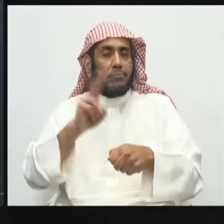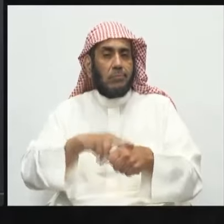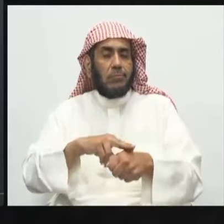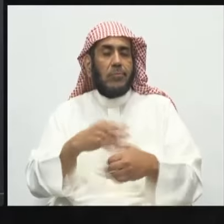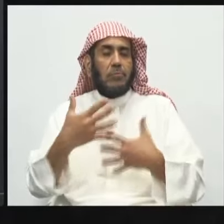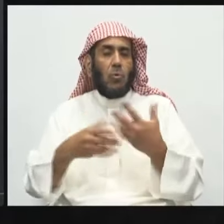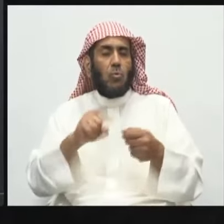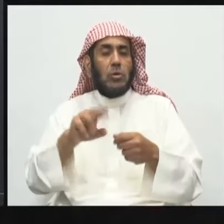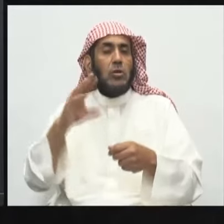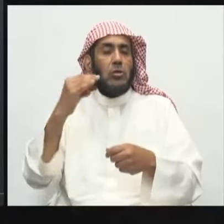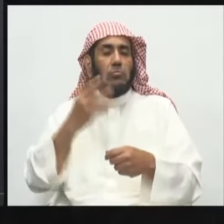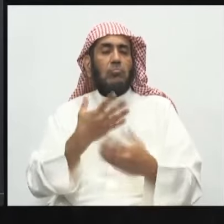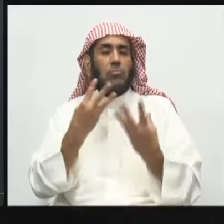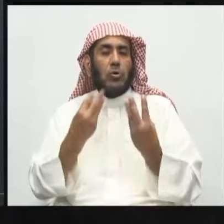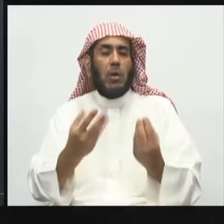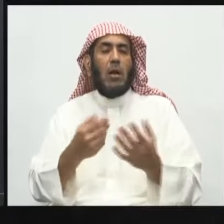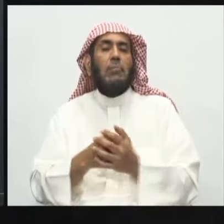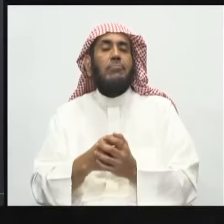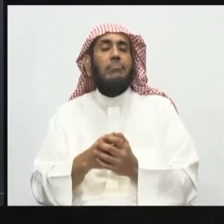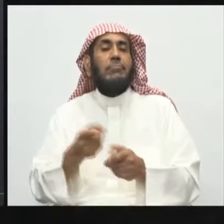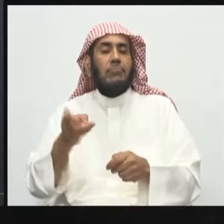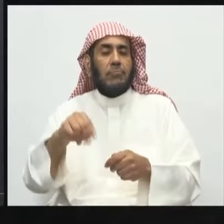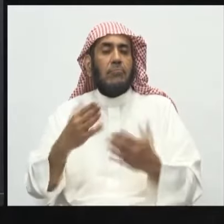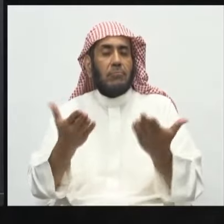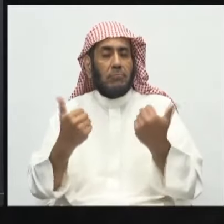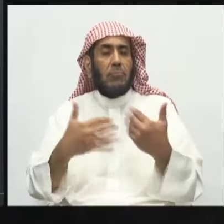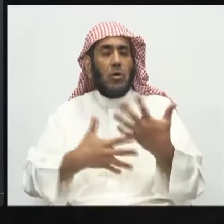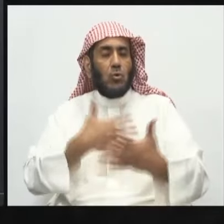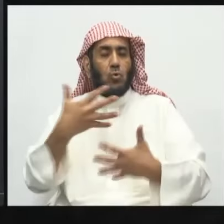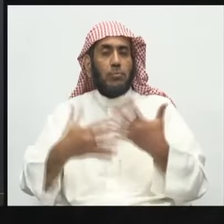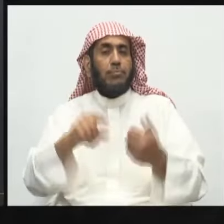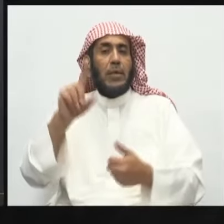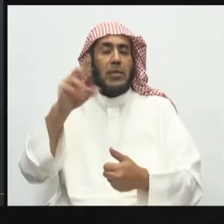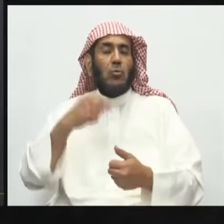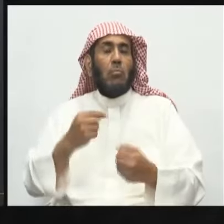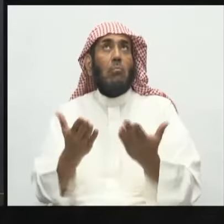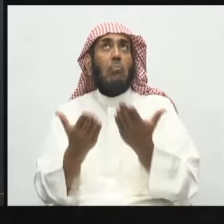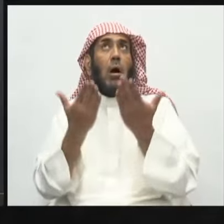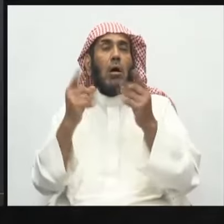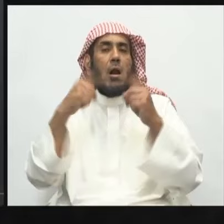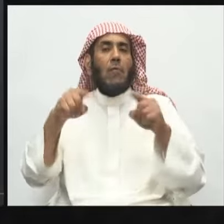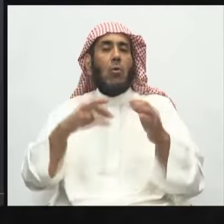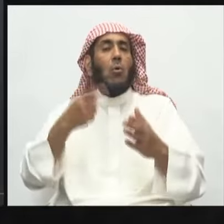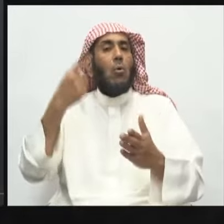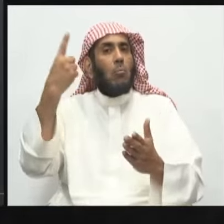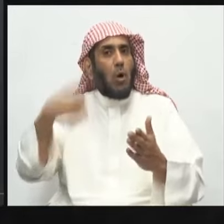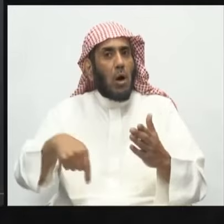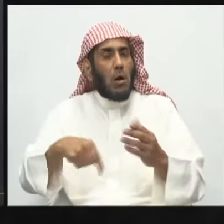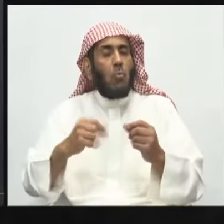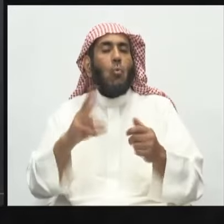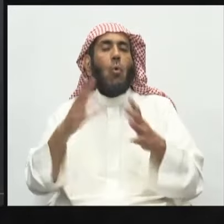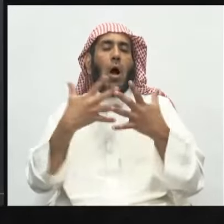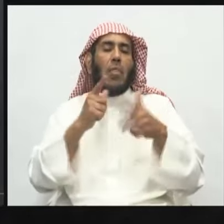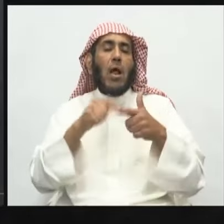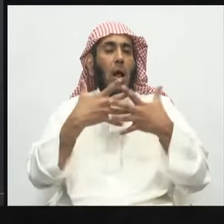ايضا جميل ايضا احسنتم بارك الله فيكم محرم و كبيره من